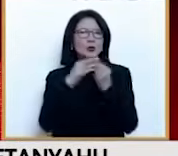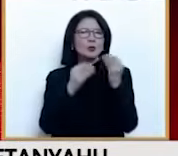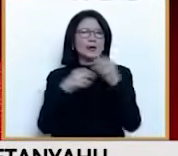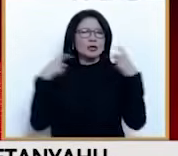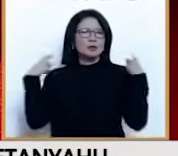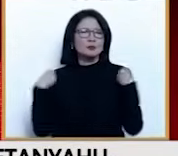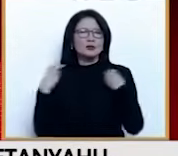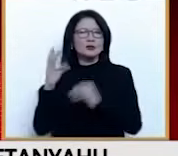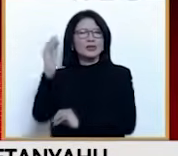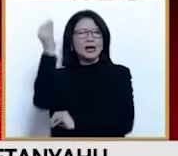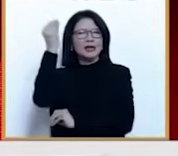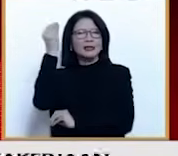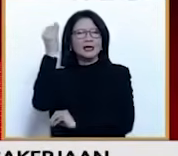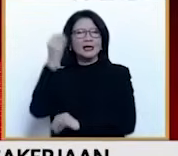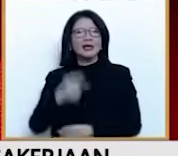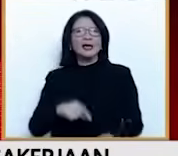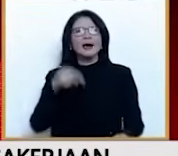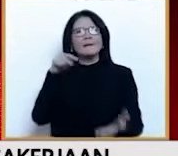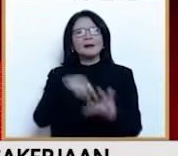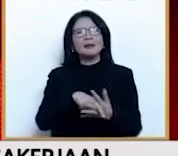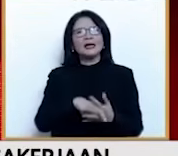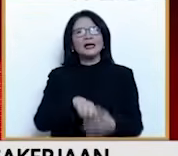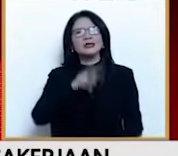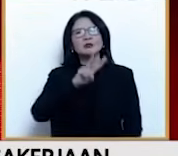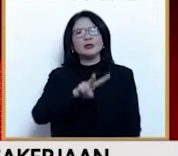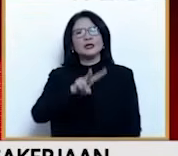dan calon wakil gubernur DKI Jakarta pemilihan tahun